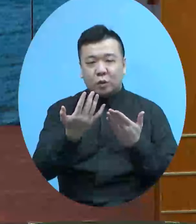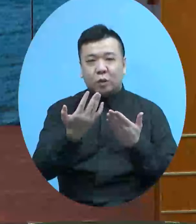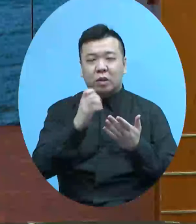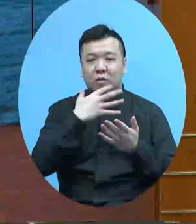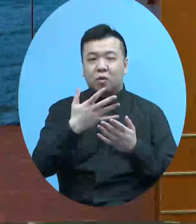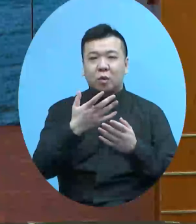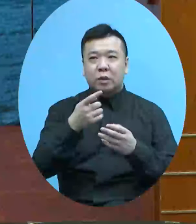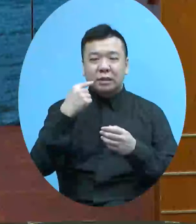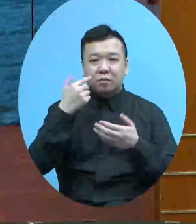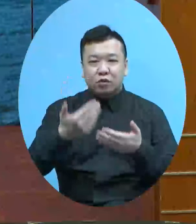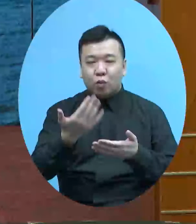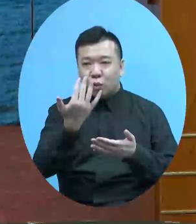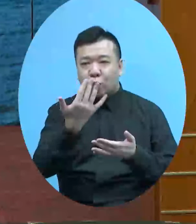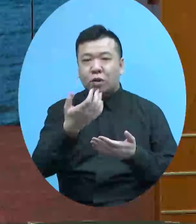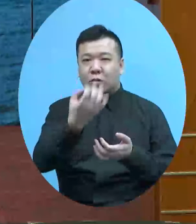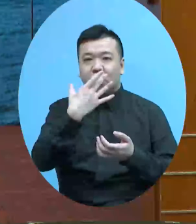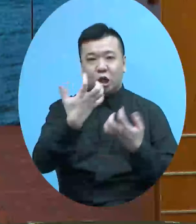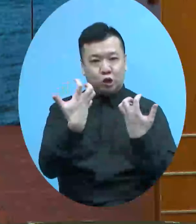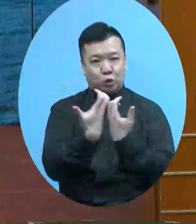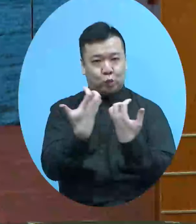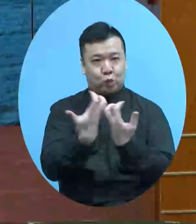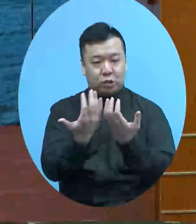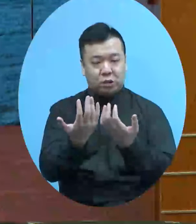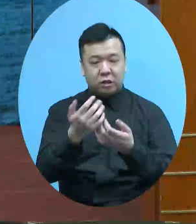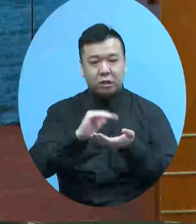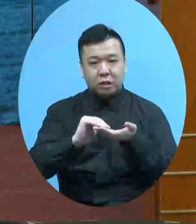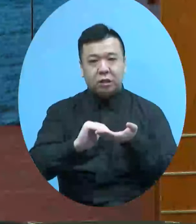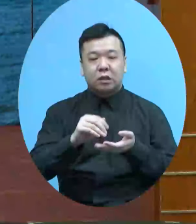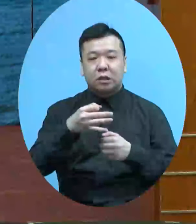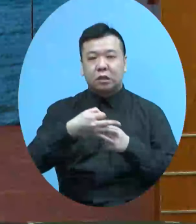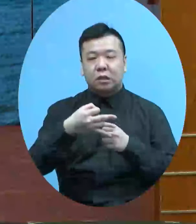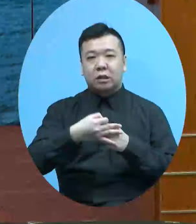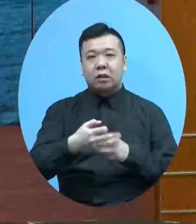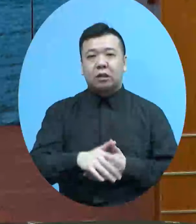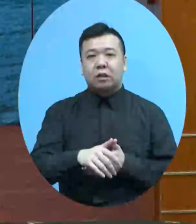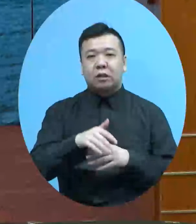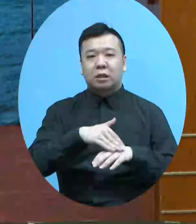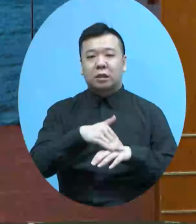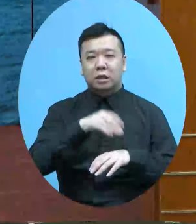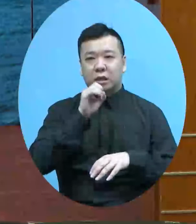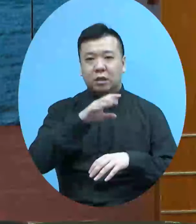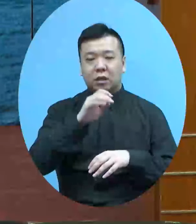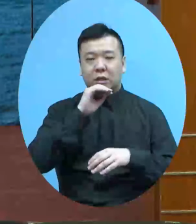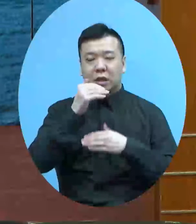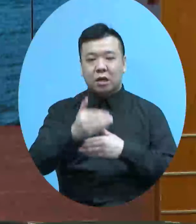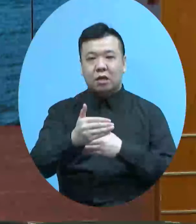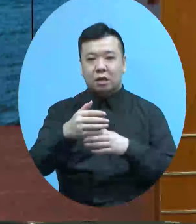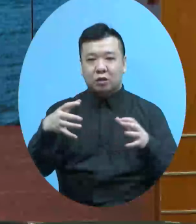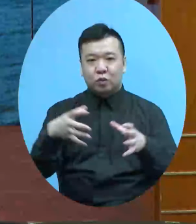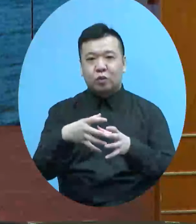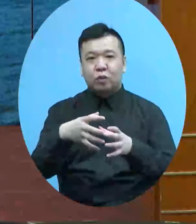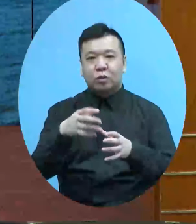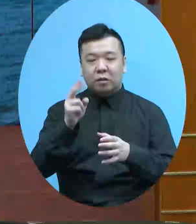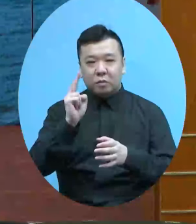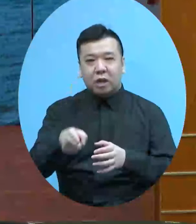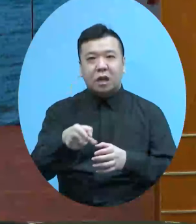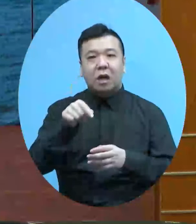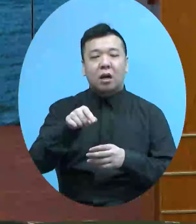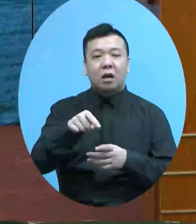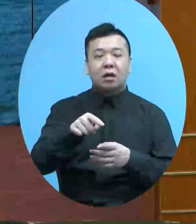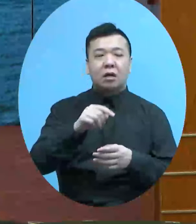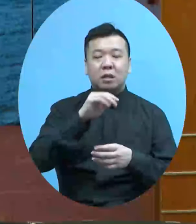嚴重的情況是怎樣呢第三個就是即剛才有提到限聚令但想問回